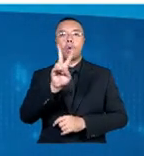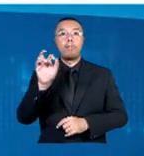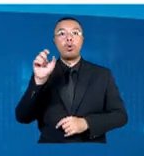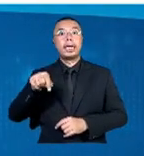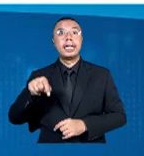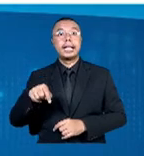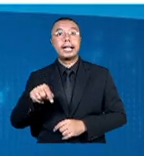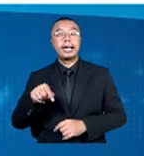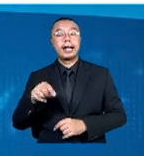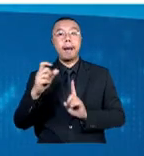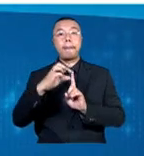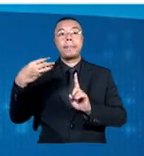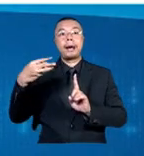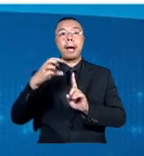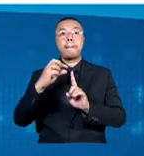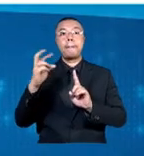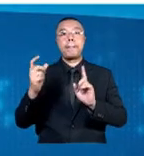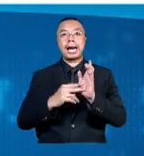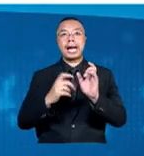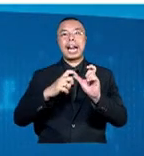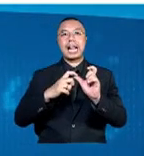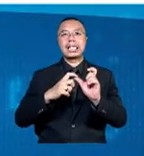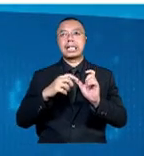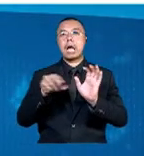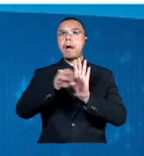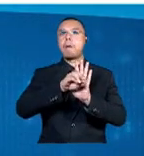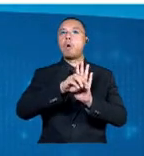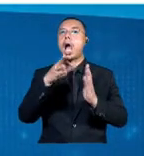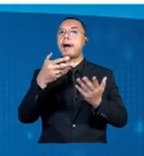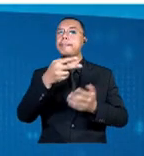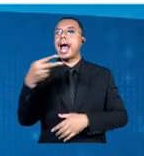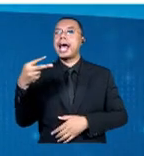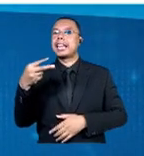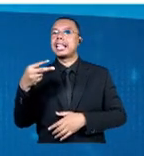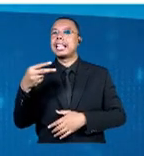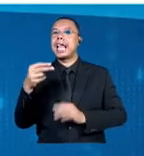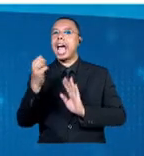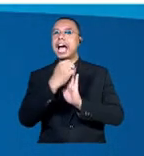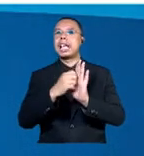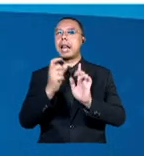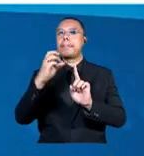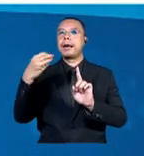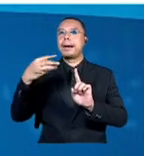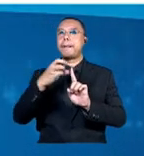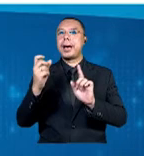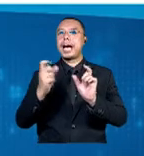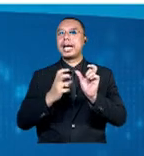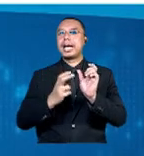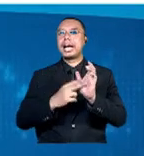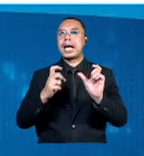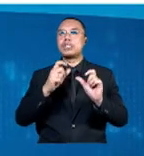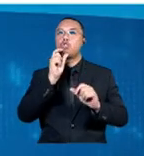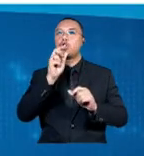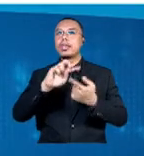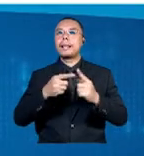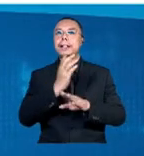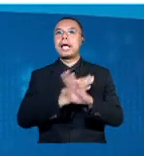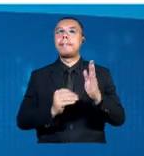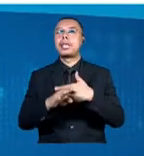2020 ini, Peparnas ke-16 di Papua ini. Apa arti penting pelaksanaan Peparnas ini untuk teman-teman